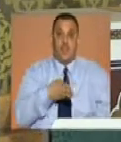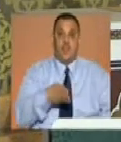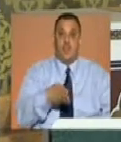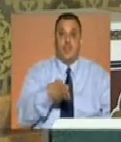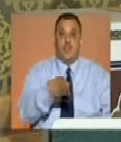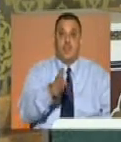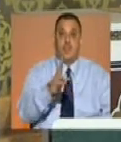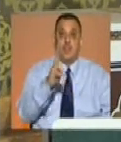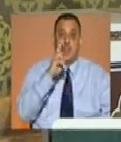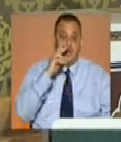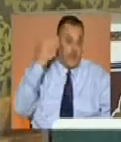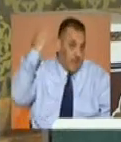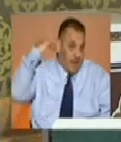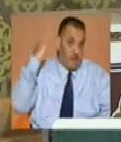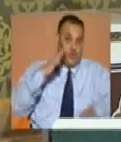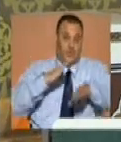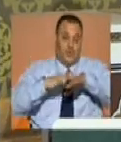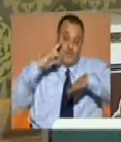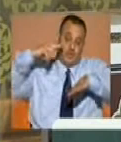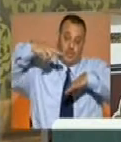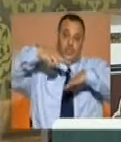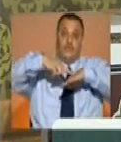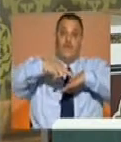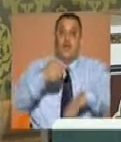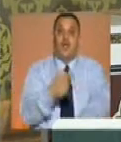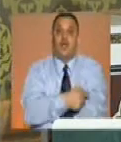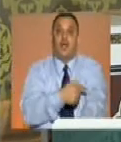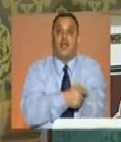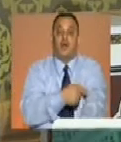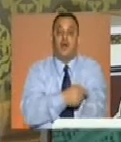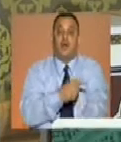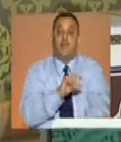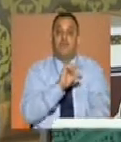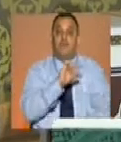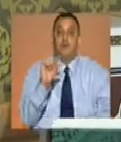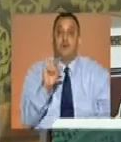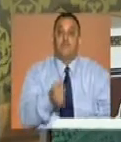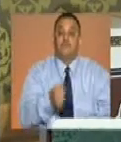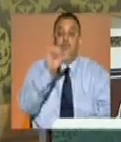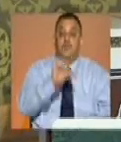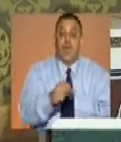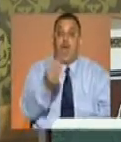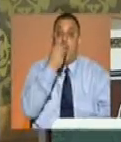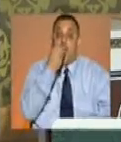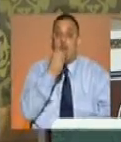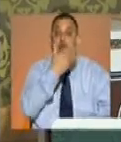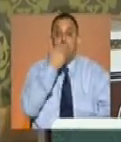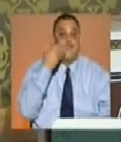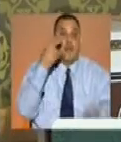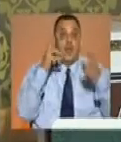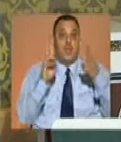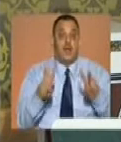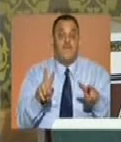عند ظهري يا شيخ، كشفت ظهري يعني للعلاج. نعم هذا مفصل ام لا يا شيخ؟ هل